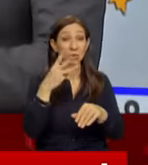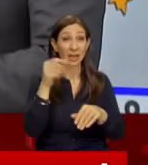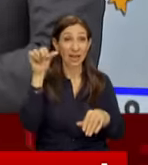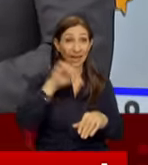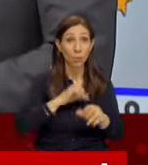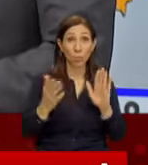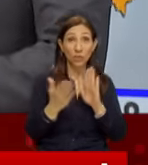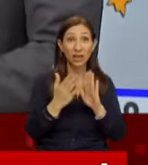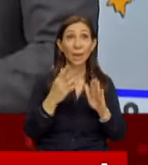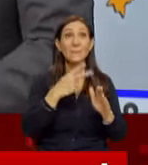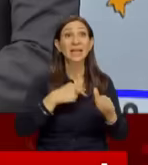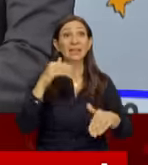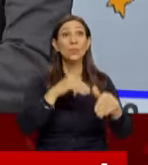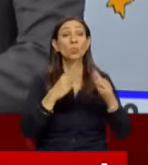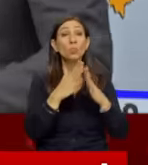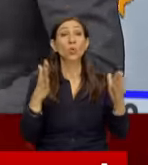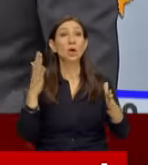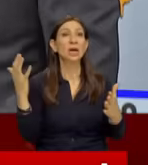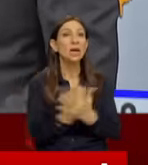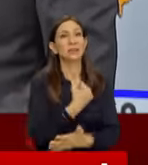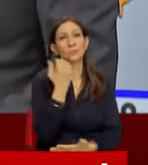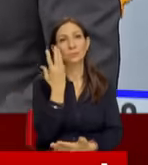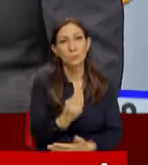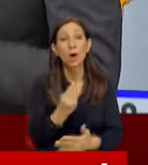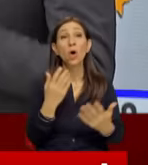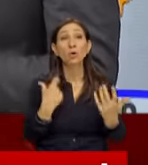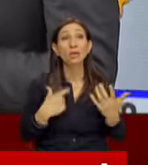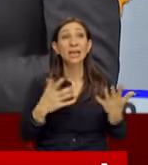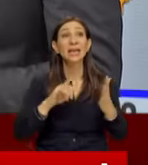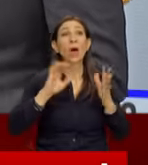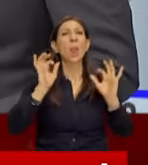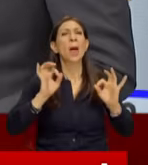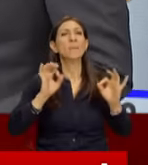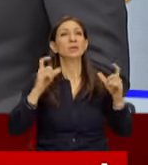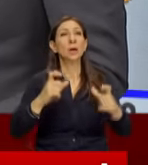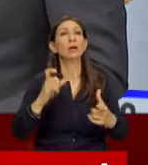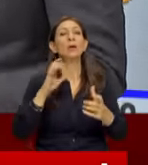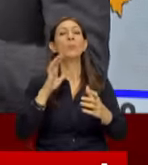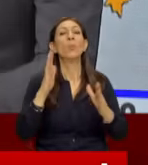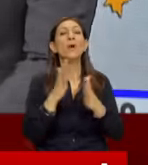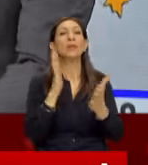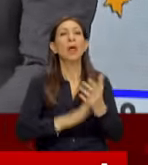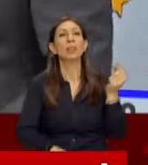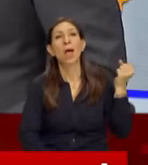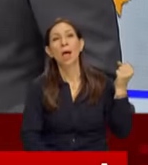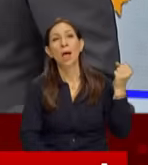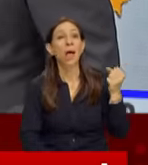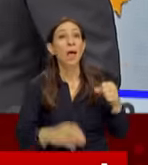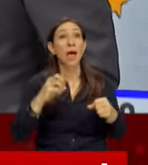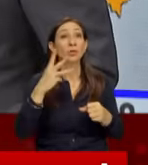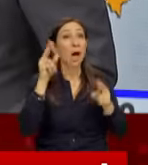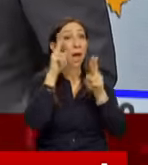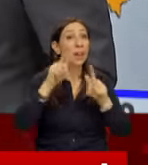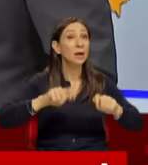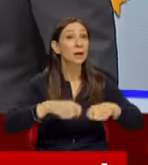kaybeden muhalefet yerel seçimlerde büyük kazanç elde etti. Özellikle kilit şehirlerde kontrolü muhalefet korudu ve Erdoğan